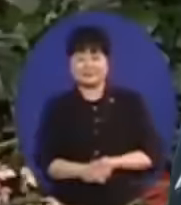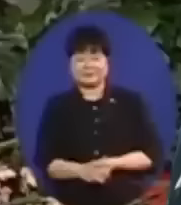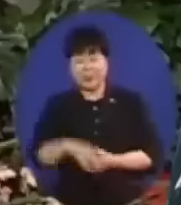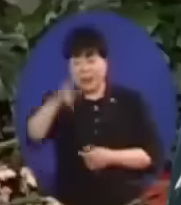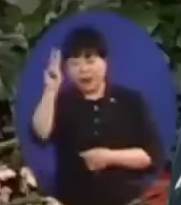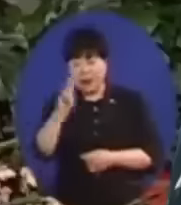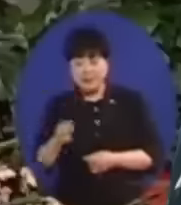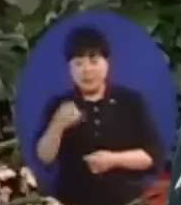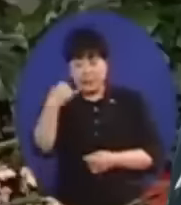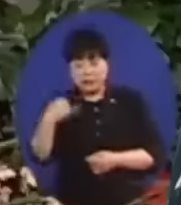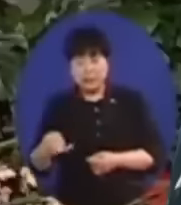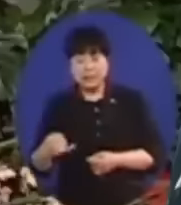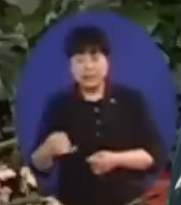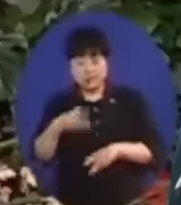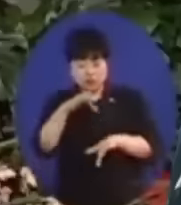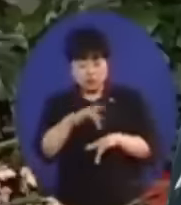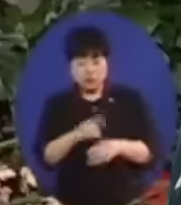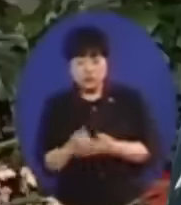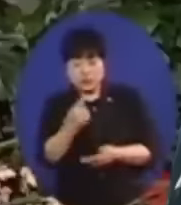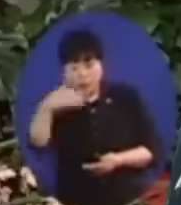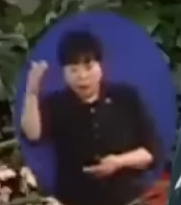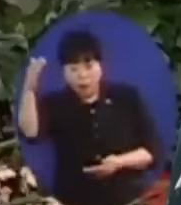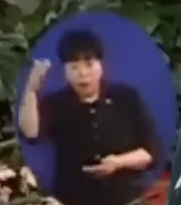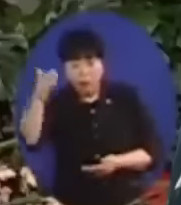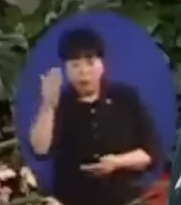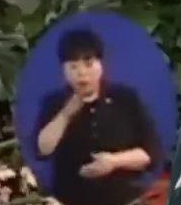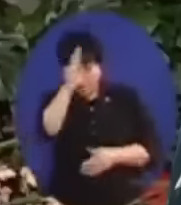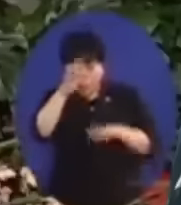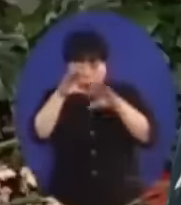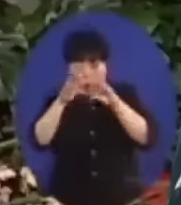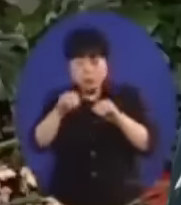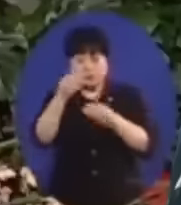그러자 그 딸에게서 귀신이 나고 즉시로 나와버리고 말한 것입니다.